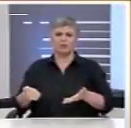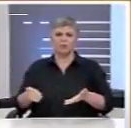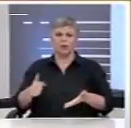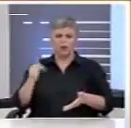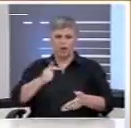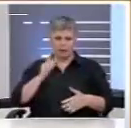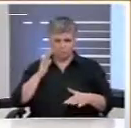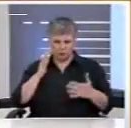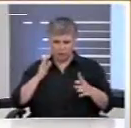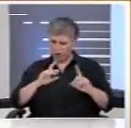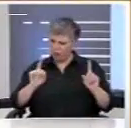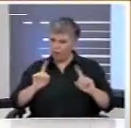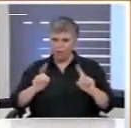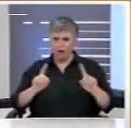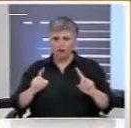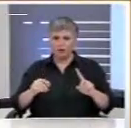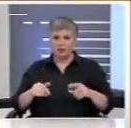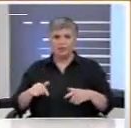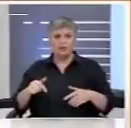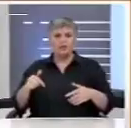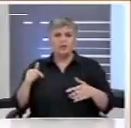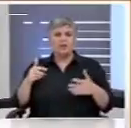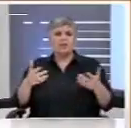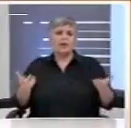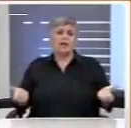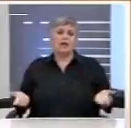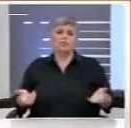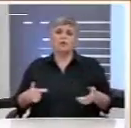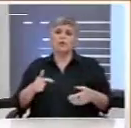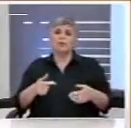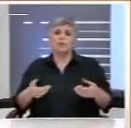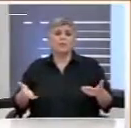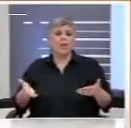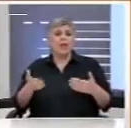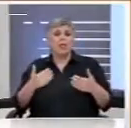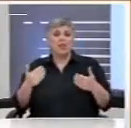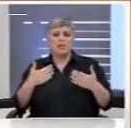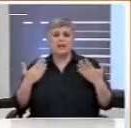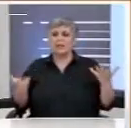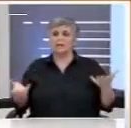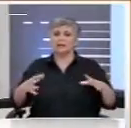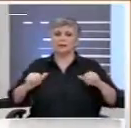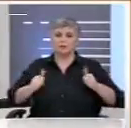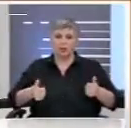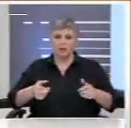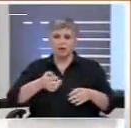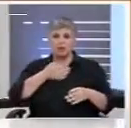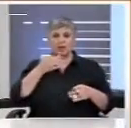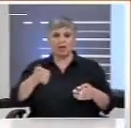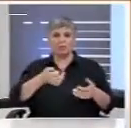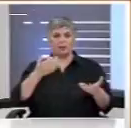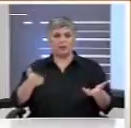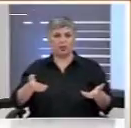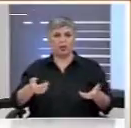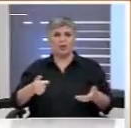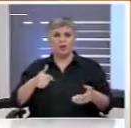όμως που δεν είχατε το largeness, δηλαδή το large να πείτε, είναι ότι εμείς δεν εξασφαλίσαμε αυτό. Προφανώς ότι άμα